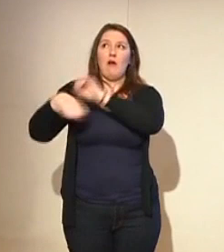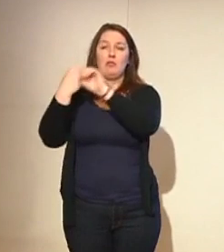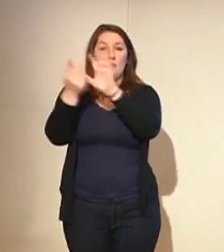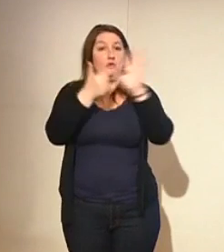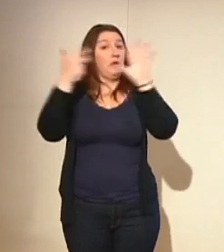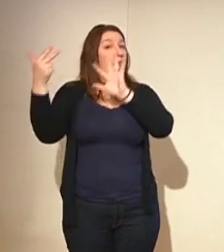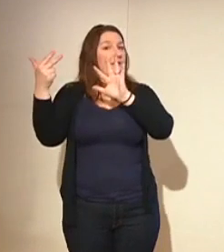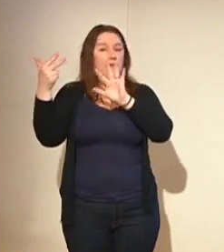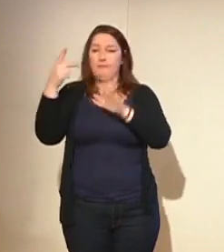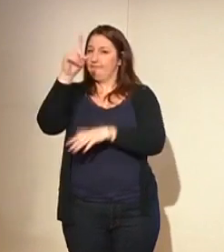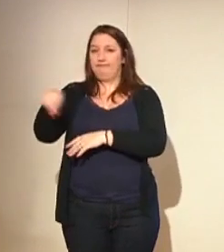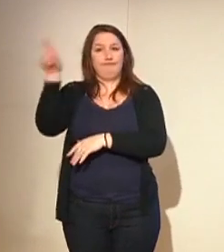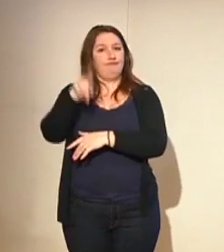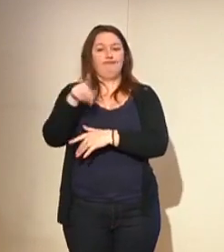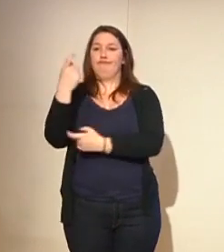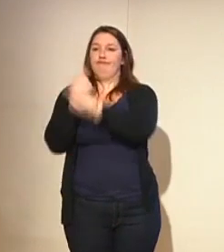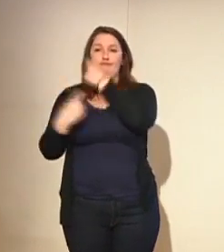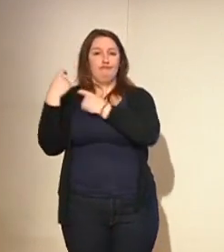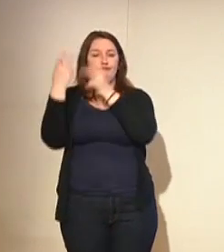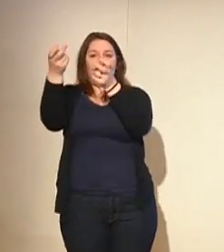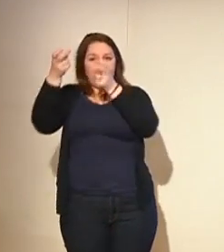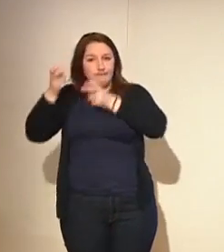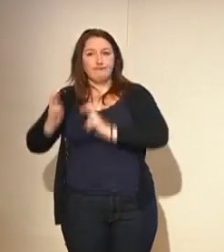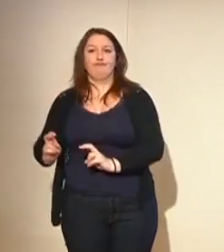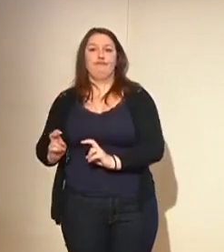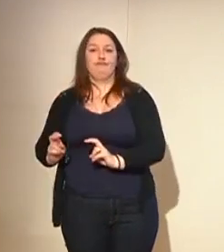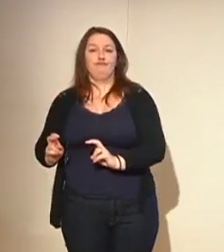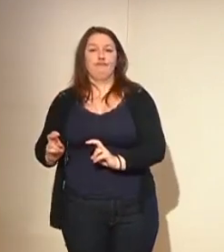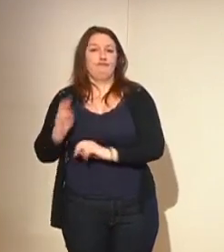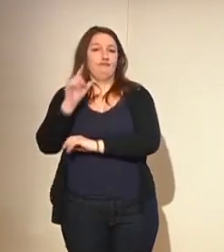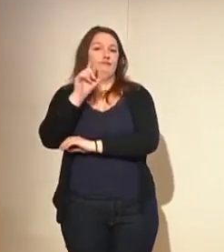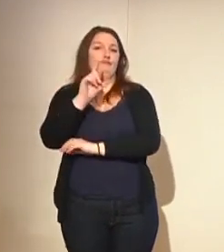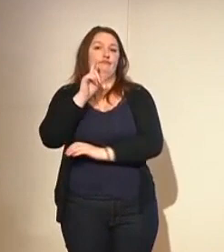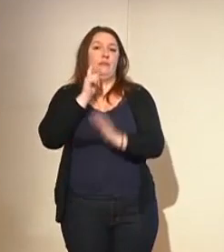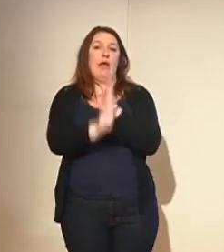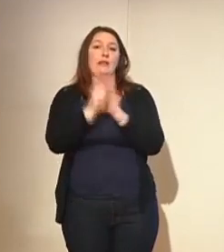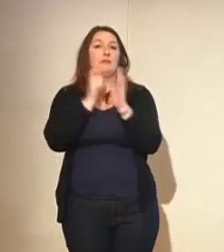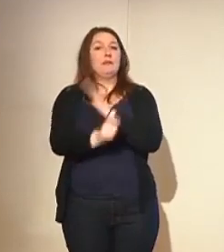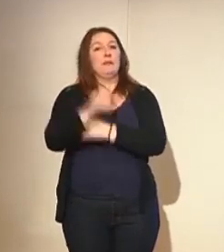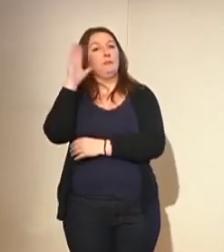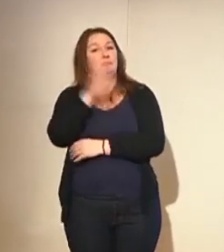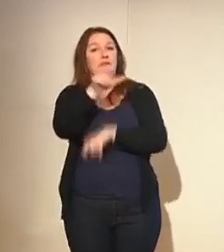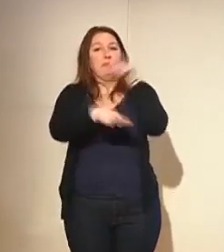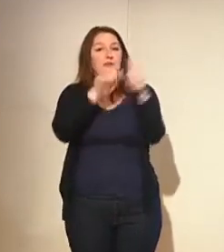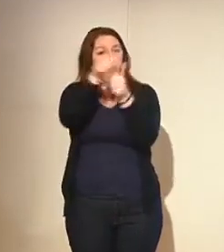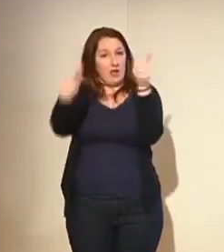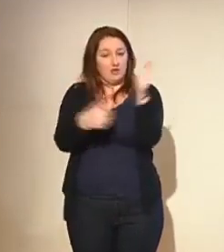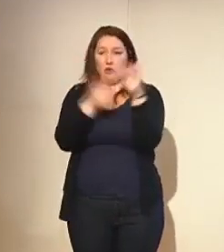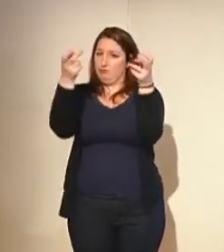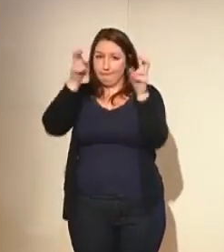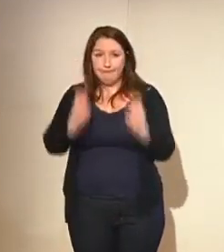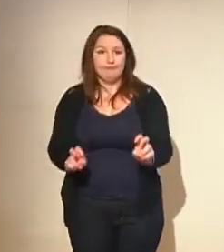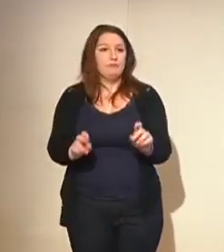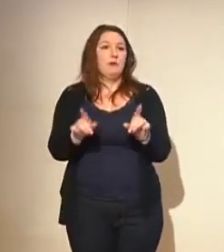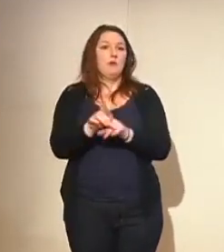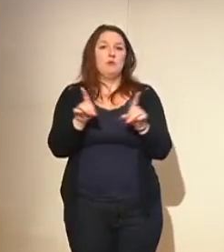2008 et donc a baissé de fait l'indemnité des adjoints également à supprimer les